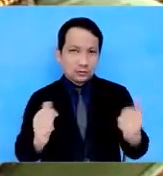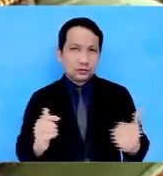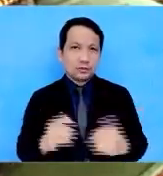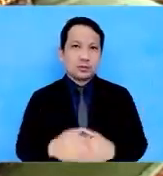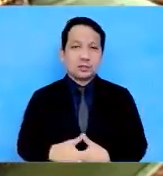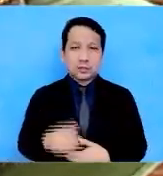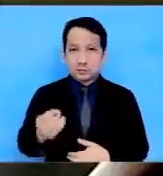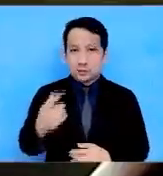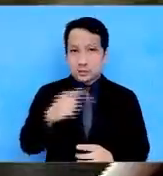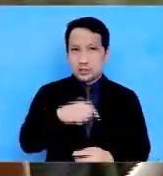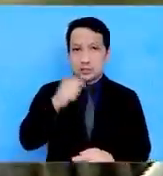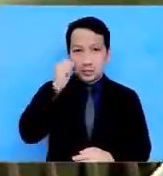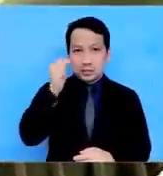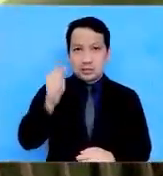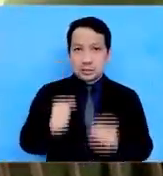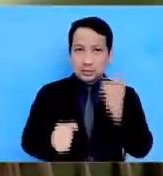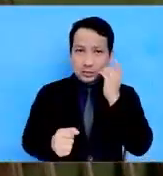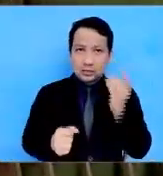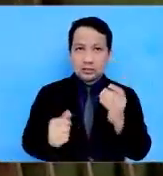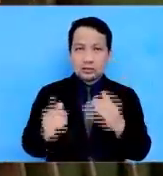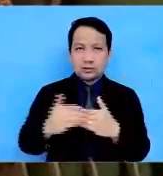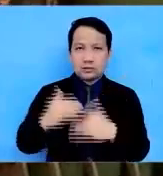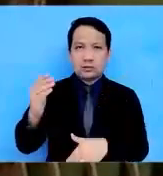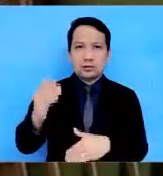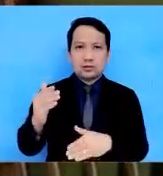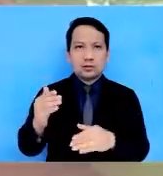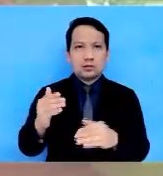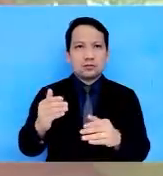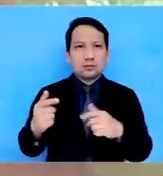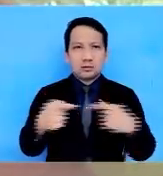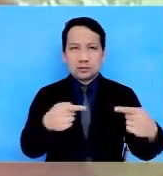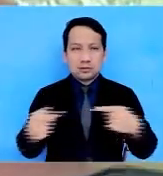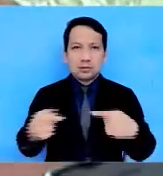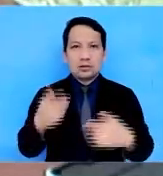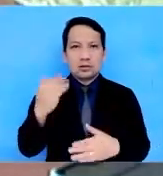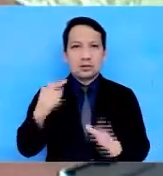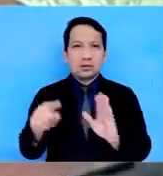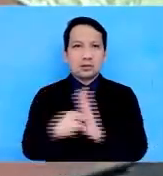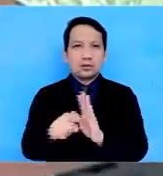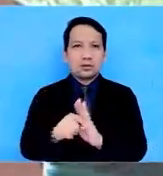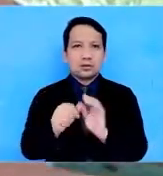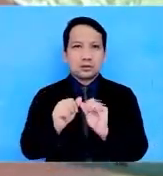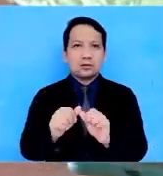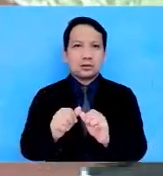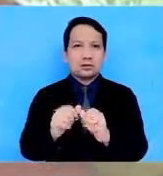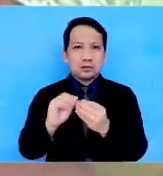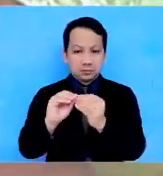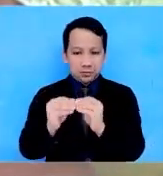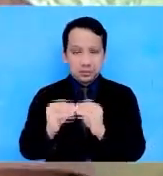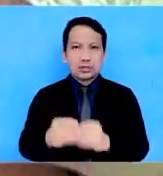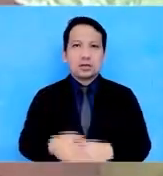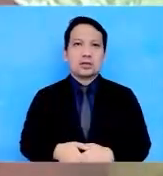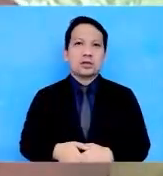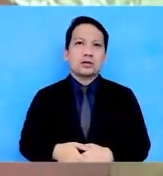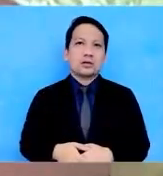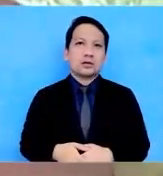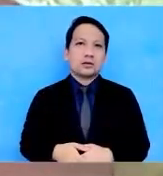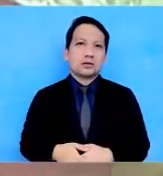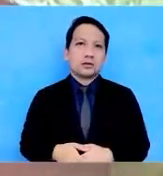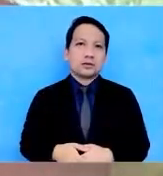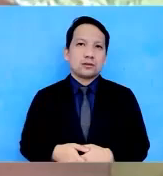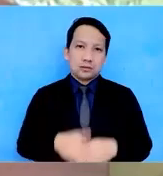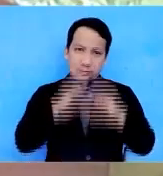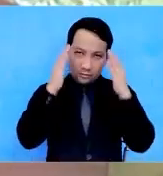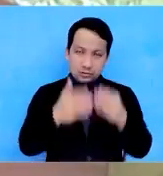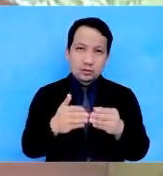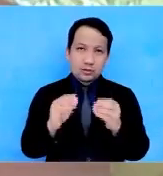ni Sofia at Dempo, all out daw siya sa bakbakan. Pero bawal na raw siya sa kissing scenes. I'm all for action.